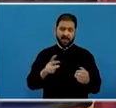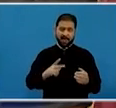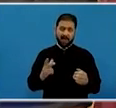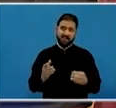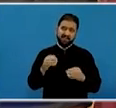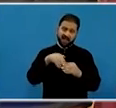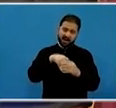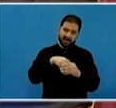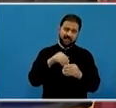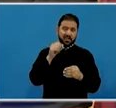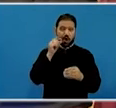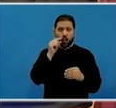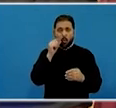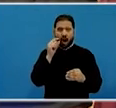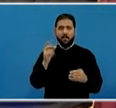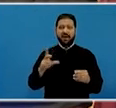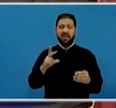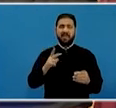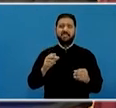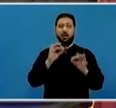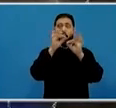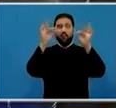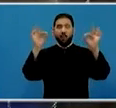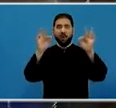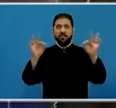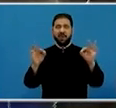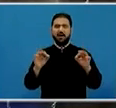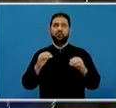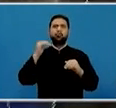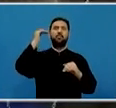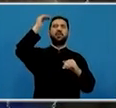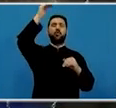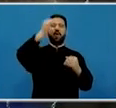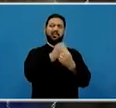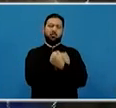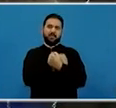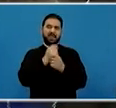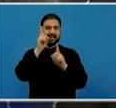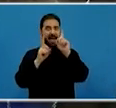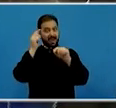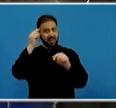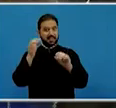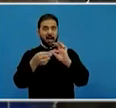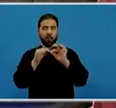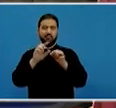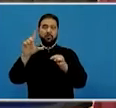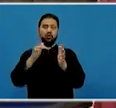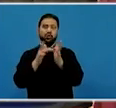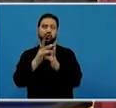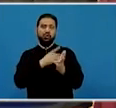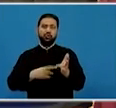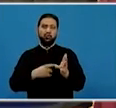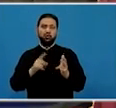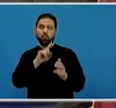cred că este într-adevăr o formă superioară de iubire. Să ne gândim la cuvântul acela care spune al Mântuitorului nostru Iisus Hristos, care zice, nu are